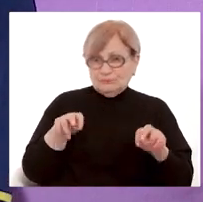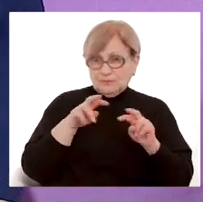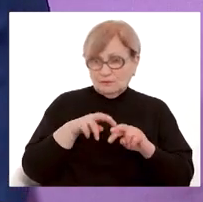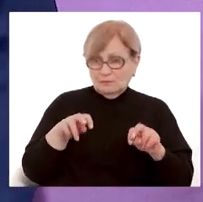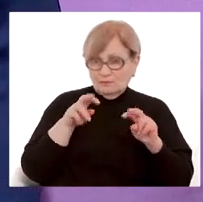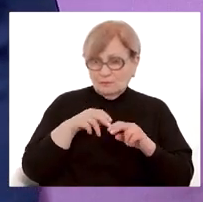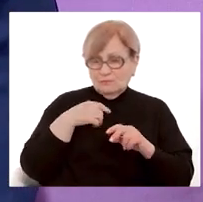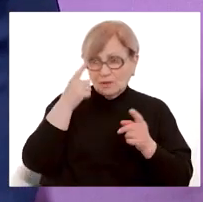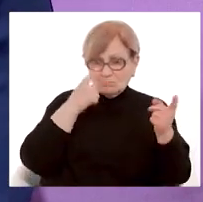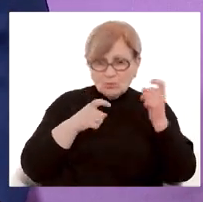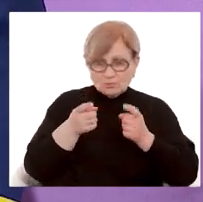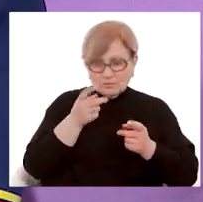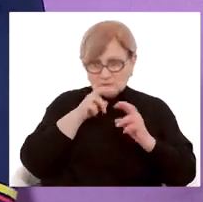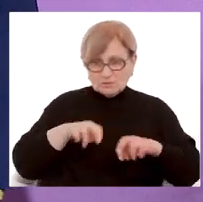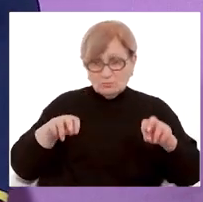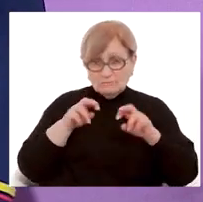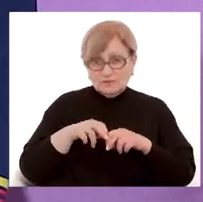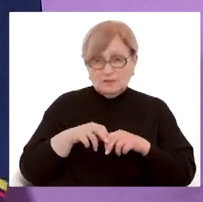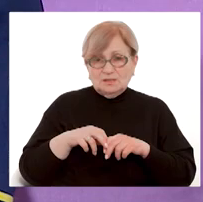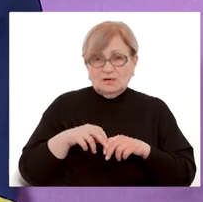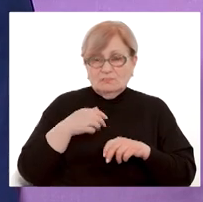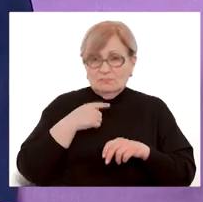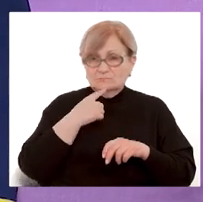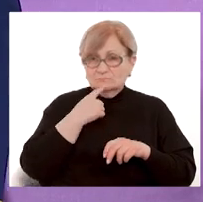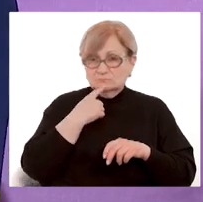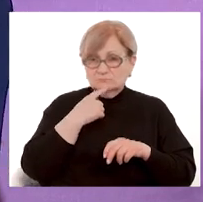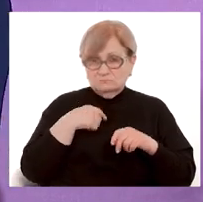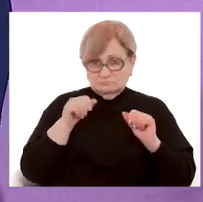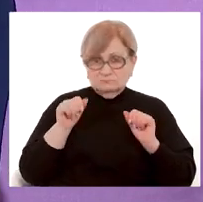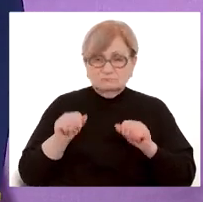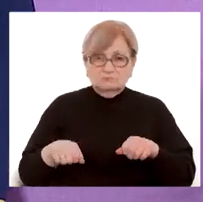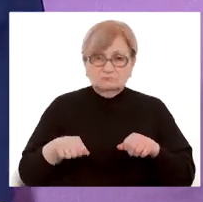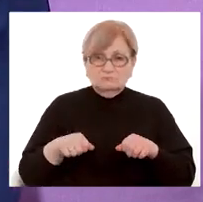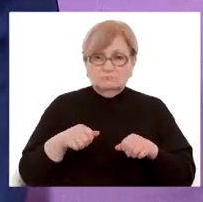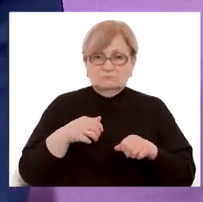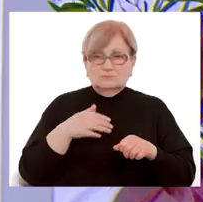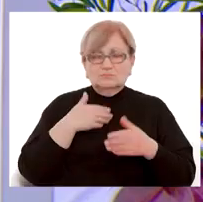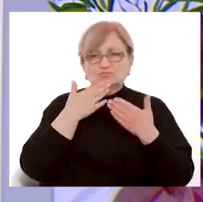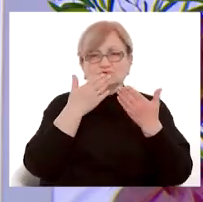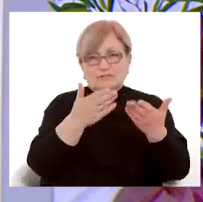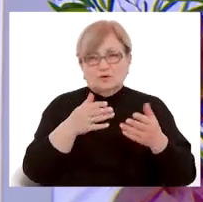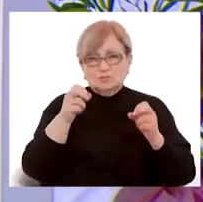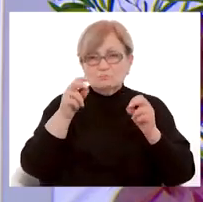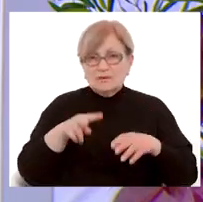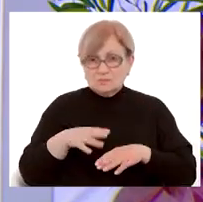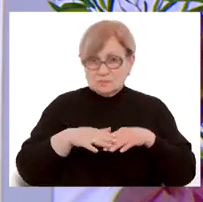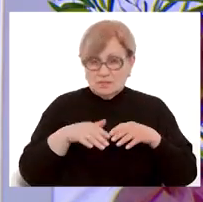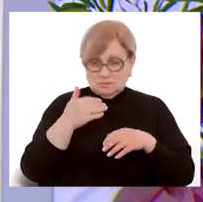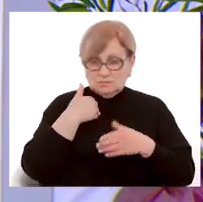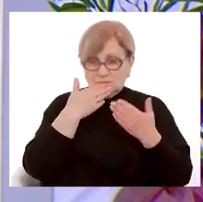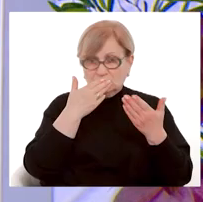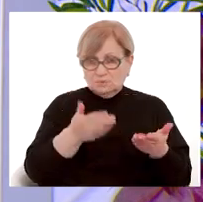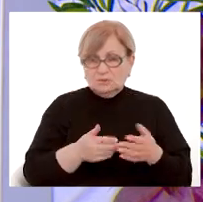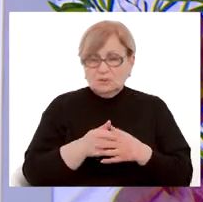უფრო მეტ ინფორმაციას მოვიციებთ, მაგრამ აი თუ კიდევ უფრო ეჭვი გაგუშთ და შეგვიძლია შემდეგ უკვე მიმართოთ სპეციალისტ, აი მოკლედ ვიტყვებოთ